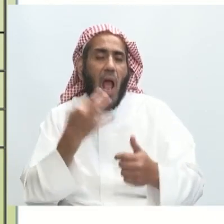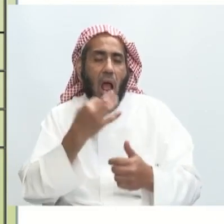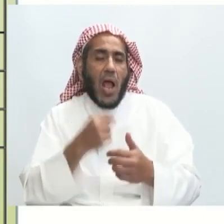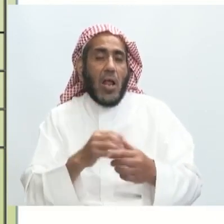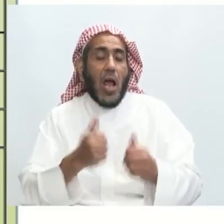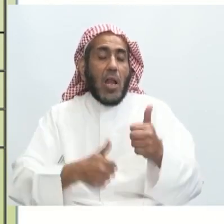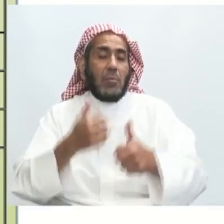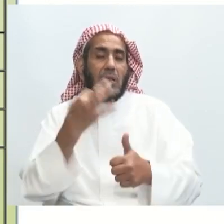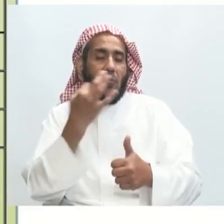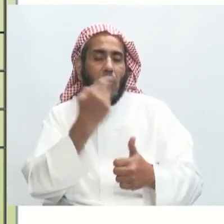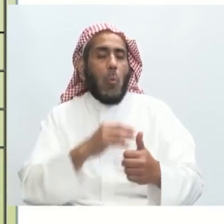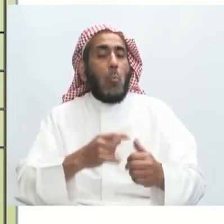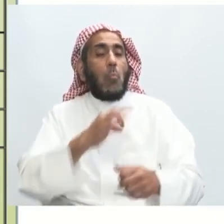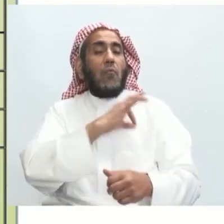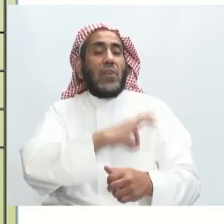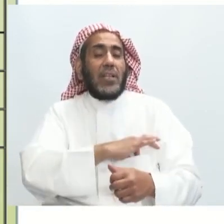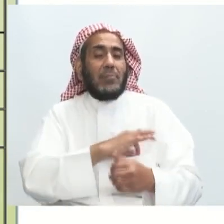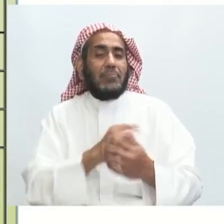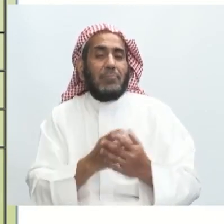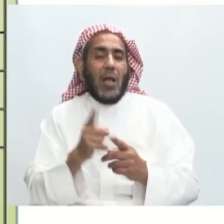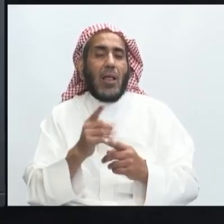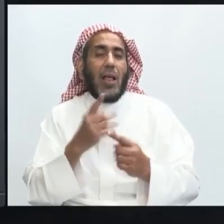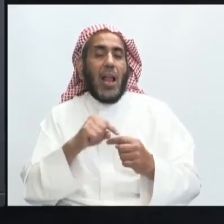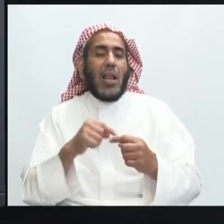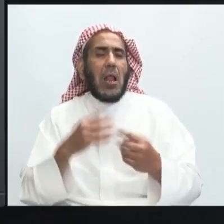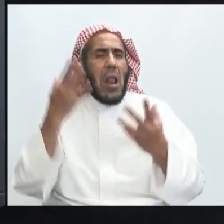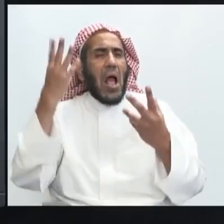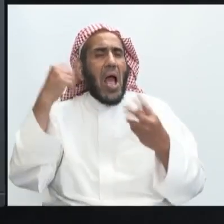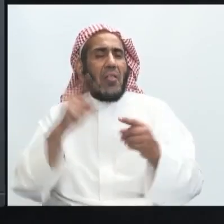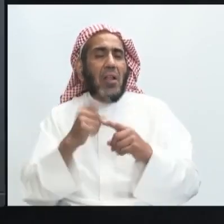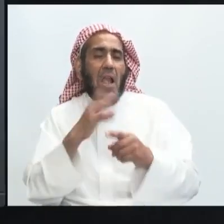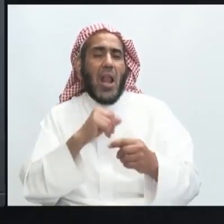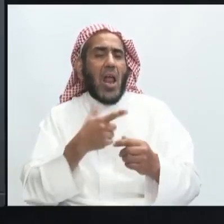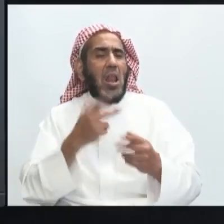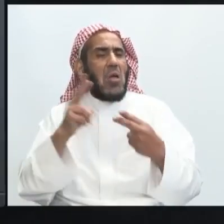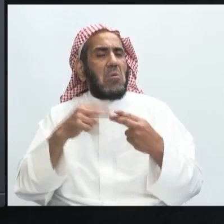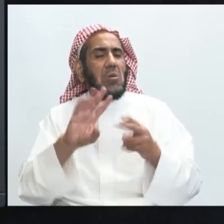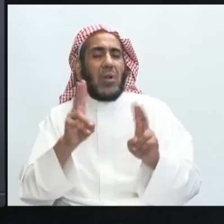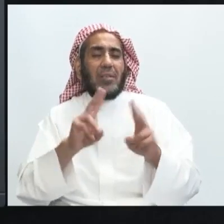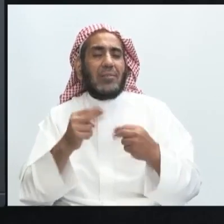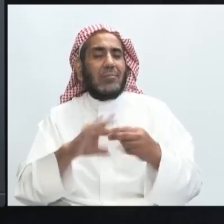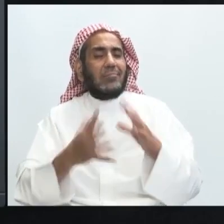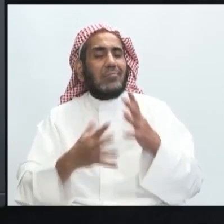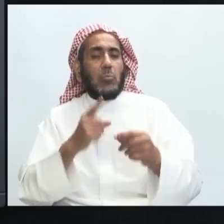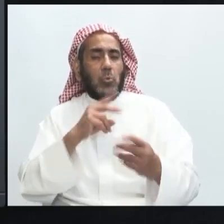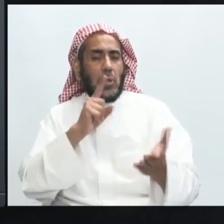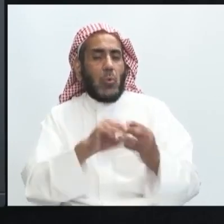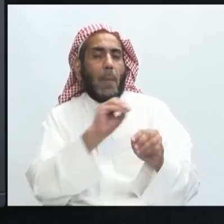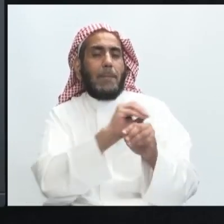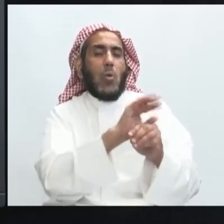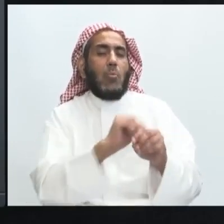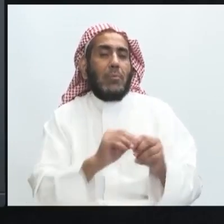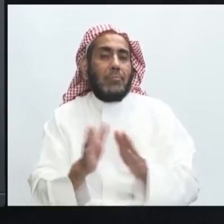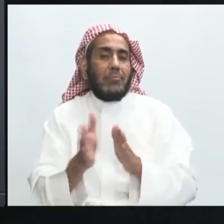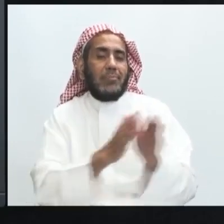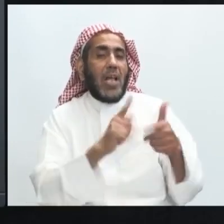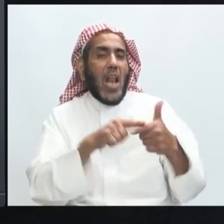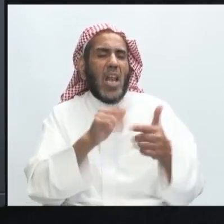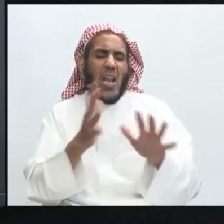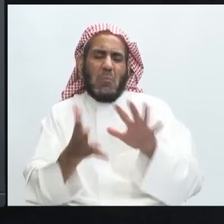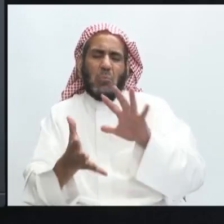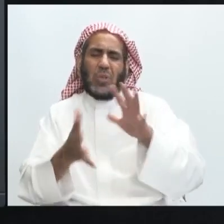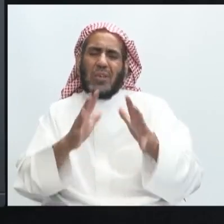الامتحانات شفهيه مفيده هذا لي خالي الذهن الذي لا ينكر ولا يتردد وانما فقط تعطيه معلومه للمتردد